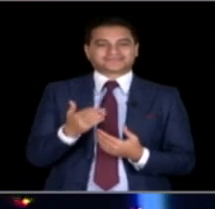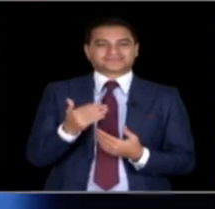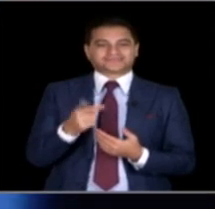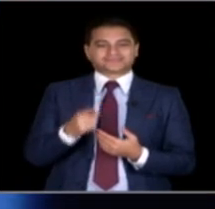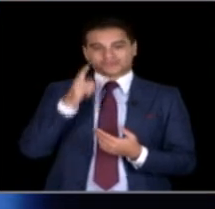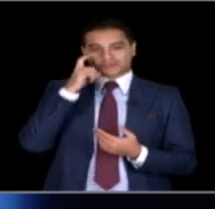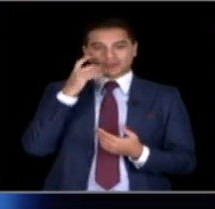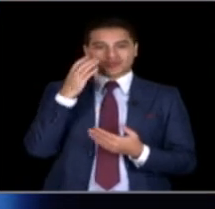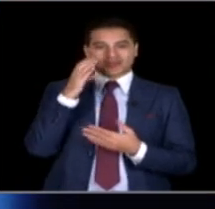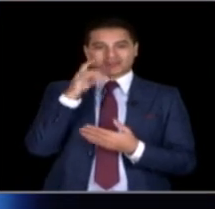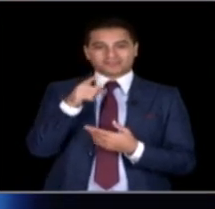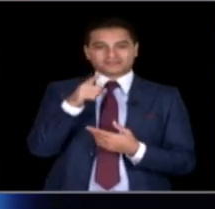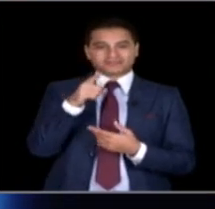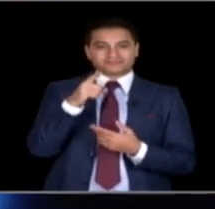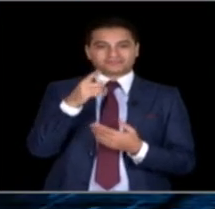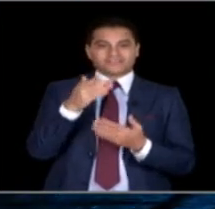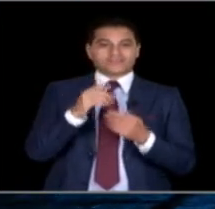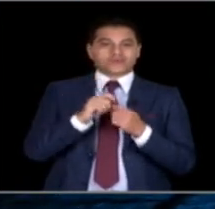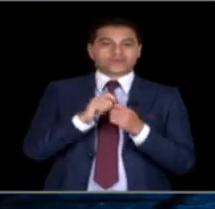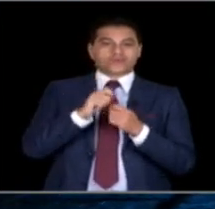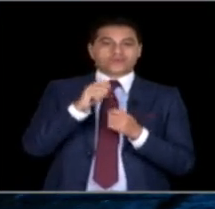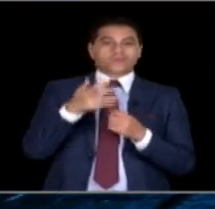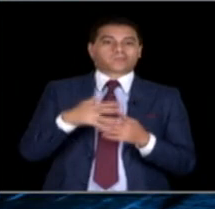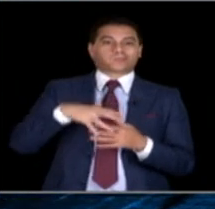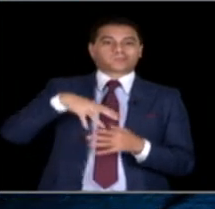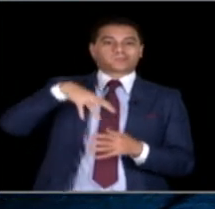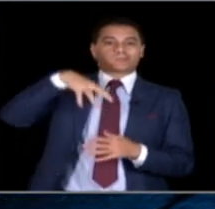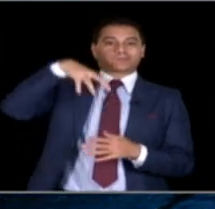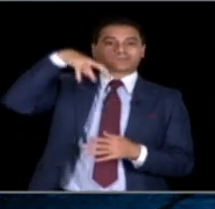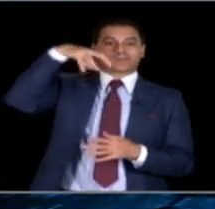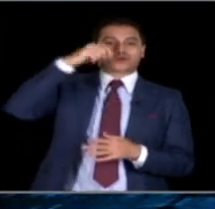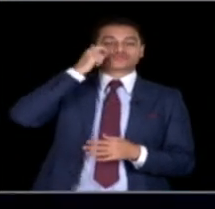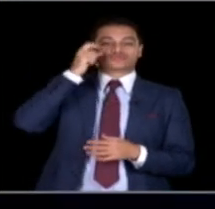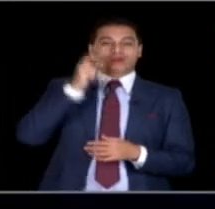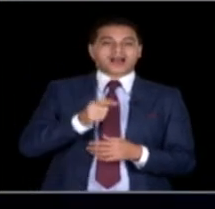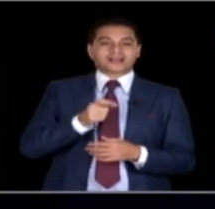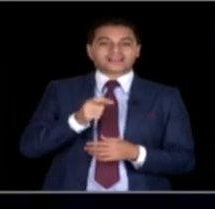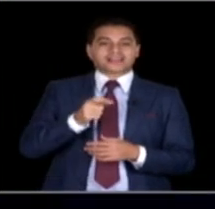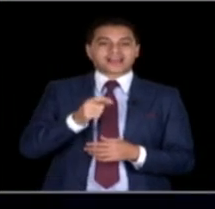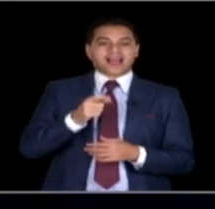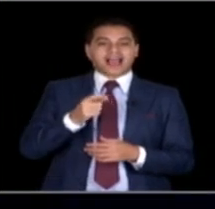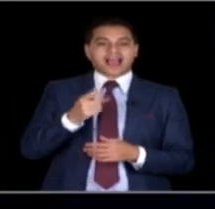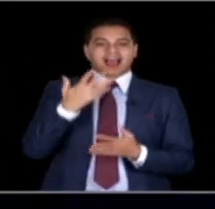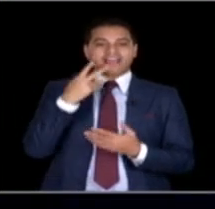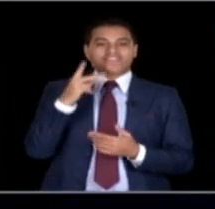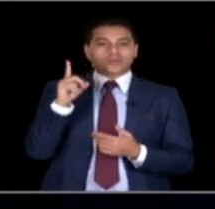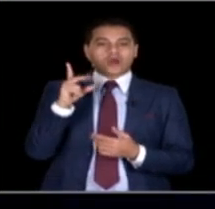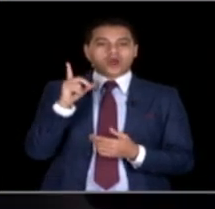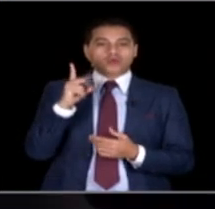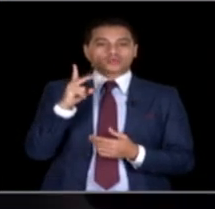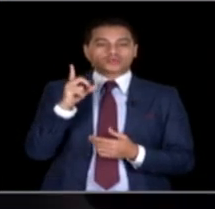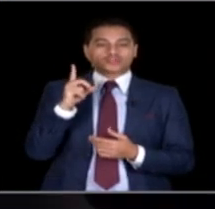واحد إنجليزي تسلق في 2020 من غير حبل أو أي وسيلة أمان. ده